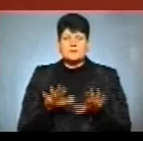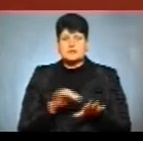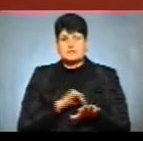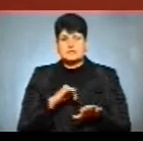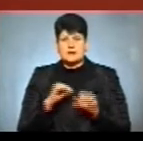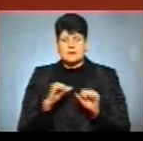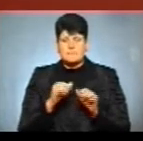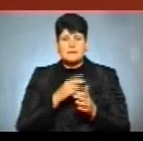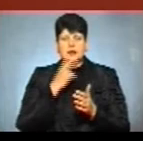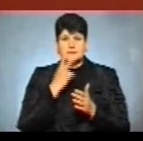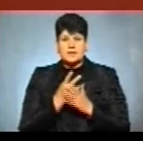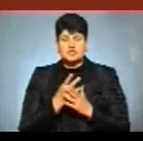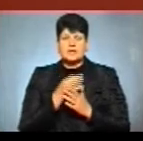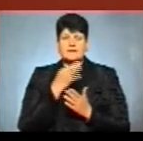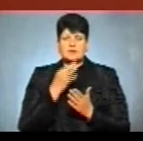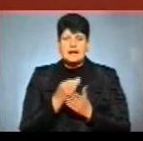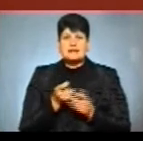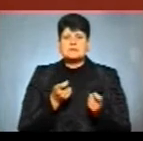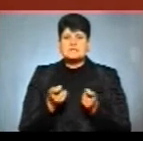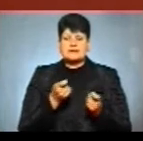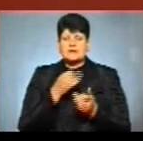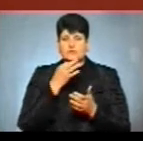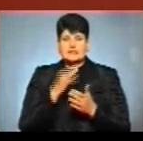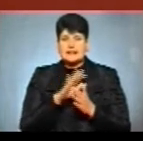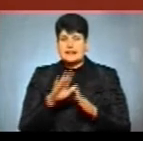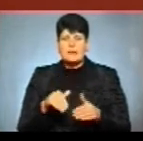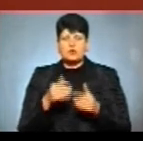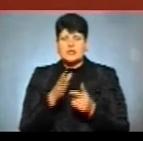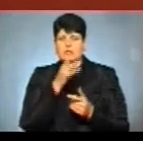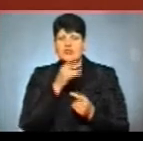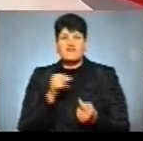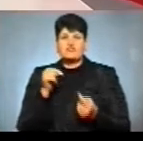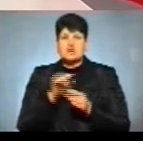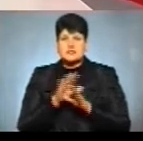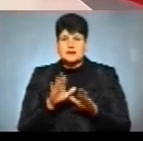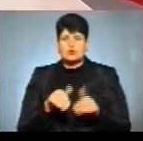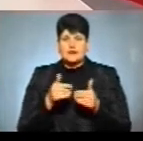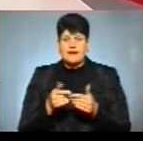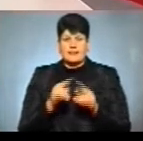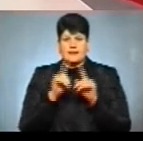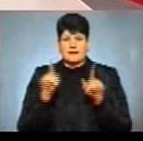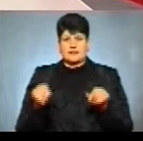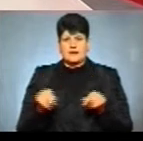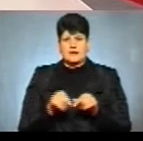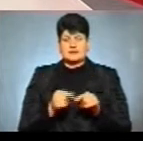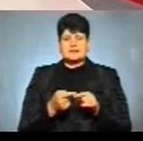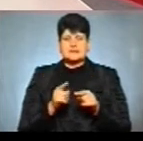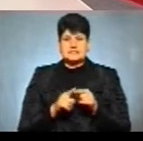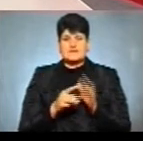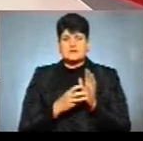чинним законодавством адміністративна відповідальність за неподання або невчасне подання декларацій. За несвоєчасне це